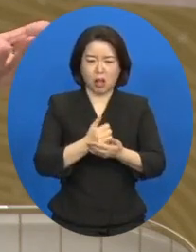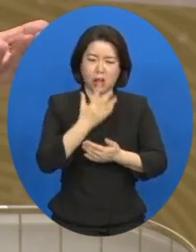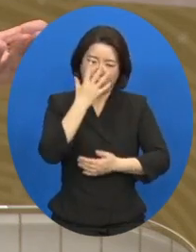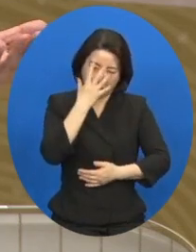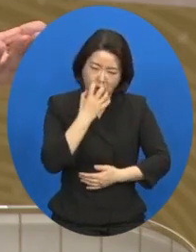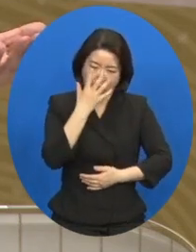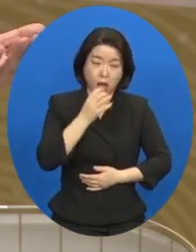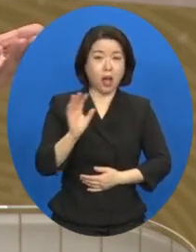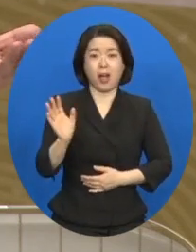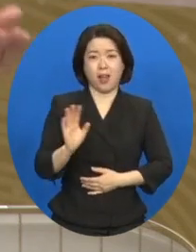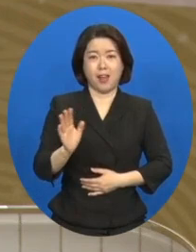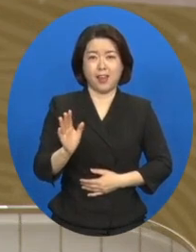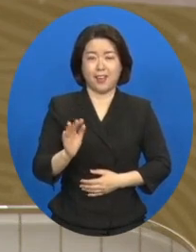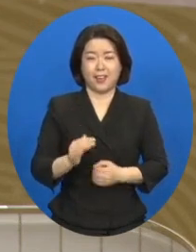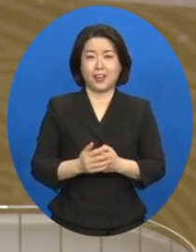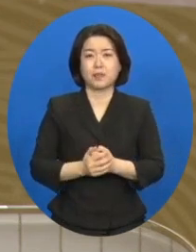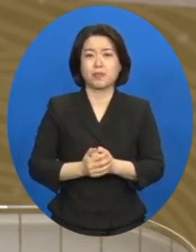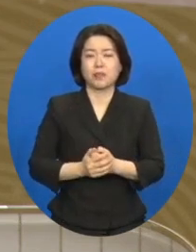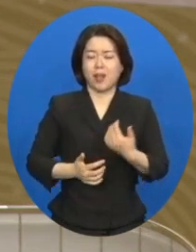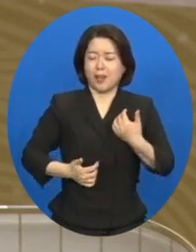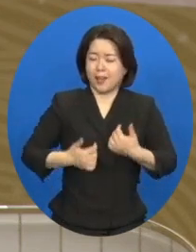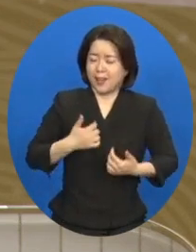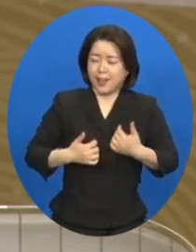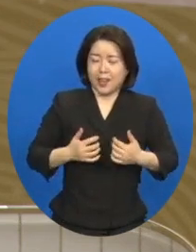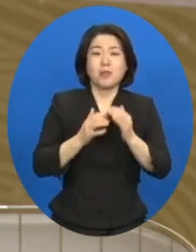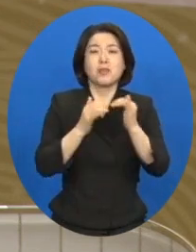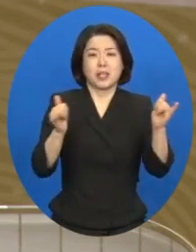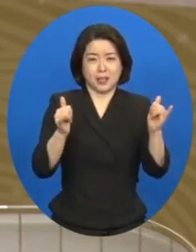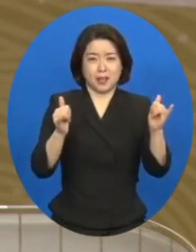존재가 아니에요. 기쁨의 사람이에요.